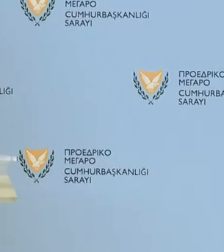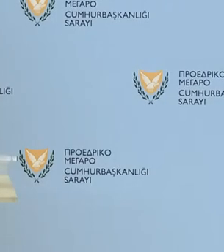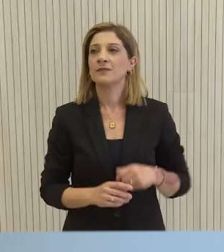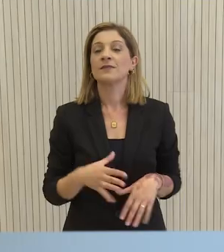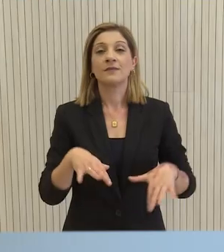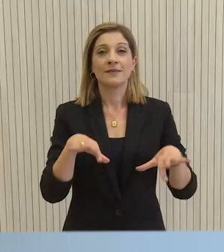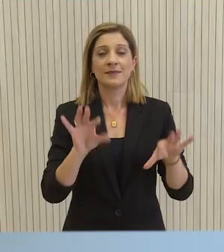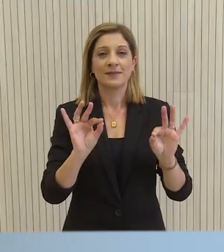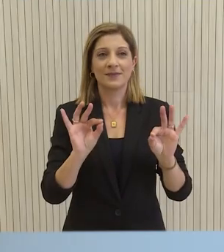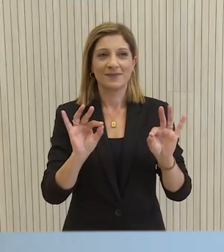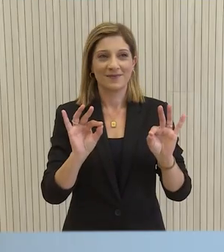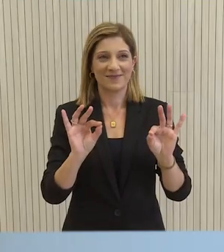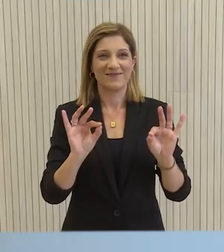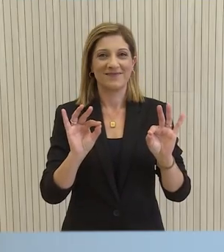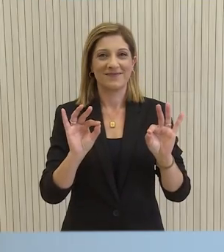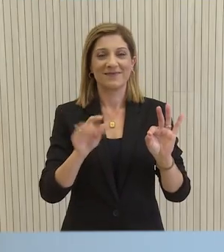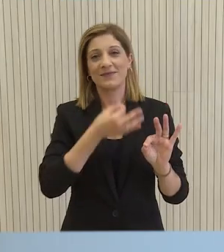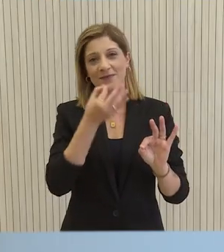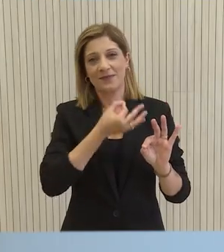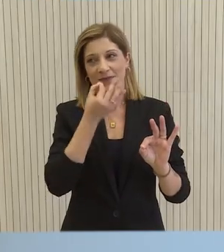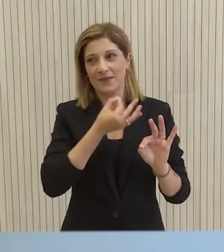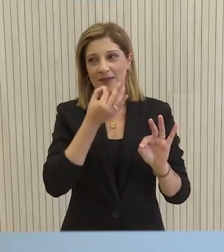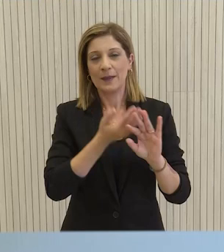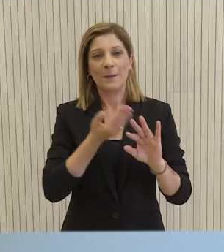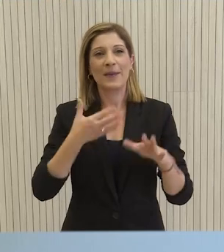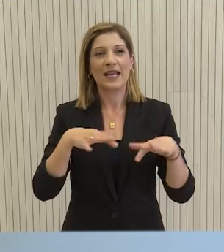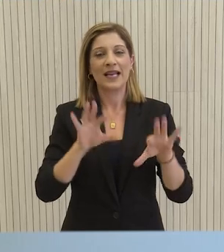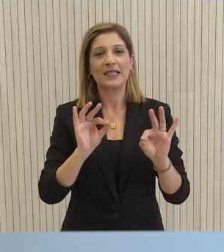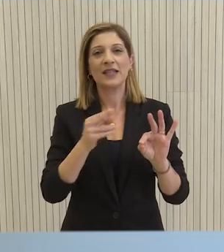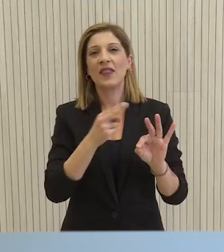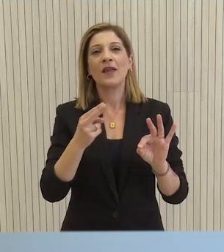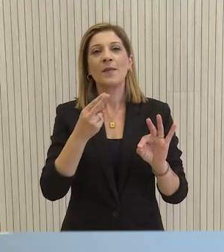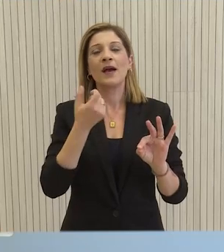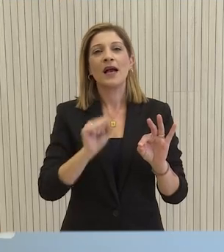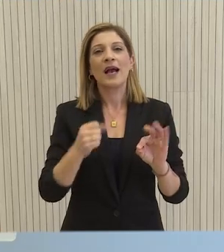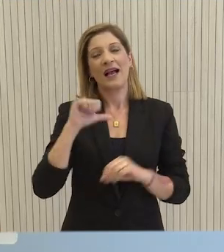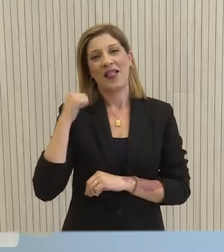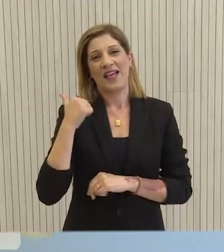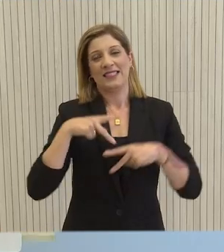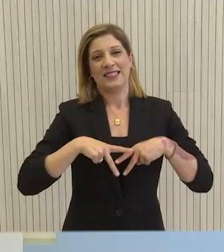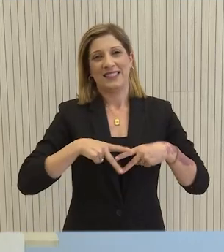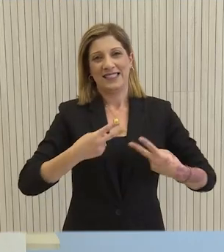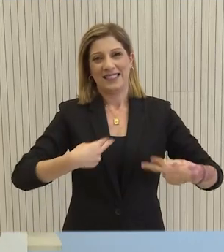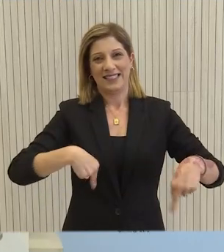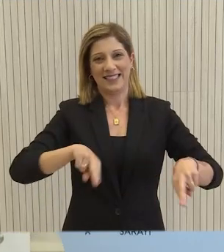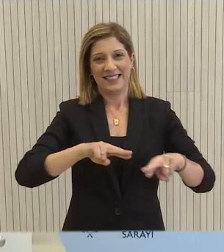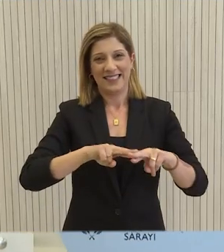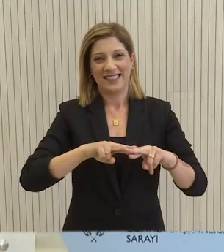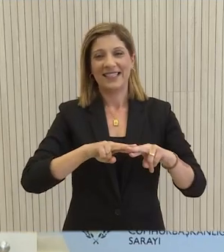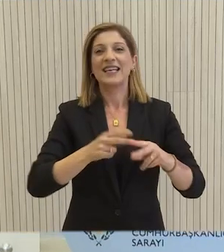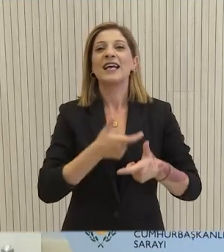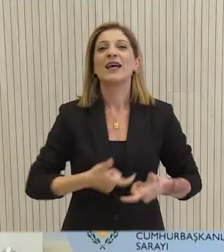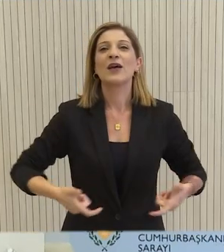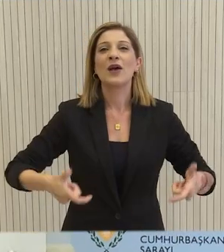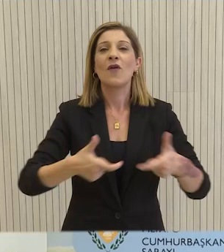Επιτρέψτε μου να αρχίσω μια τοποθέτηση πριν το briefing σχετικά με την απουσία μελών της κυβέρνησης από την χθεσινή σύνοδο